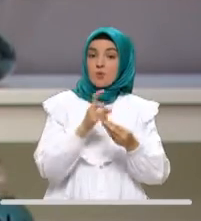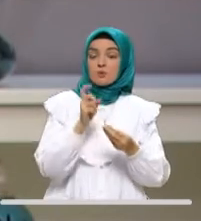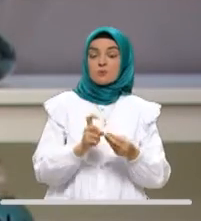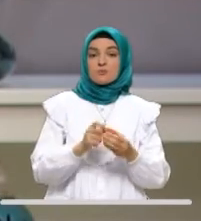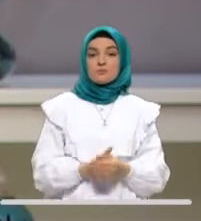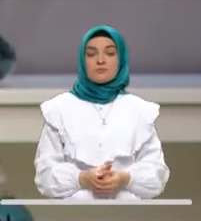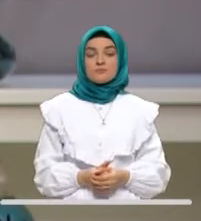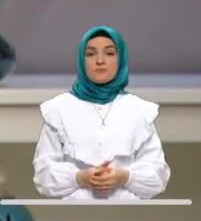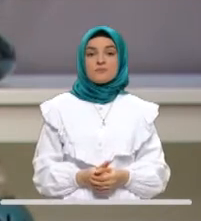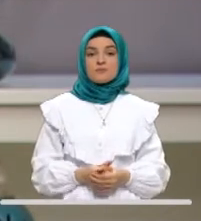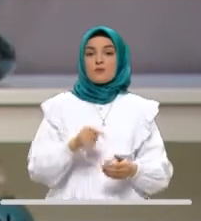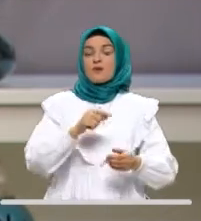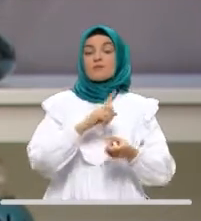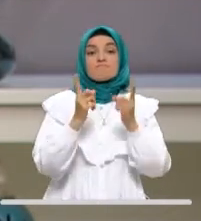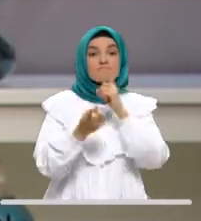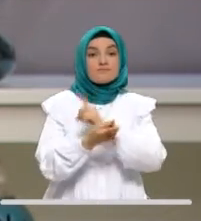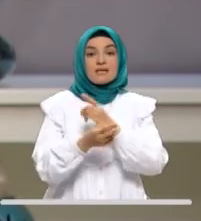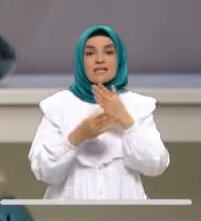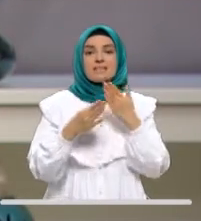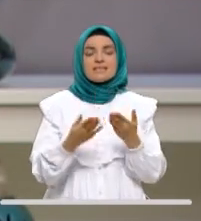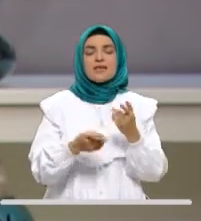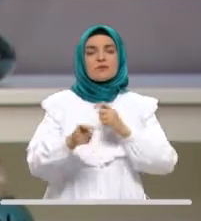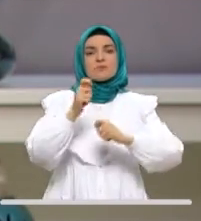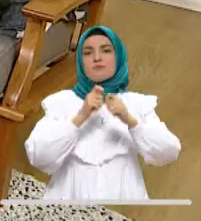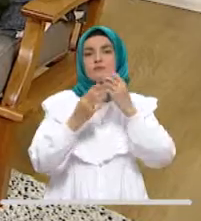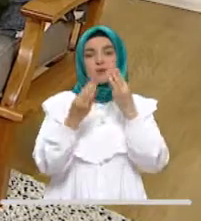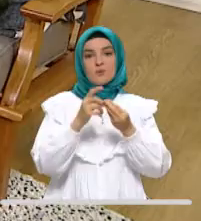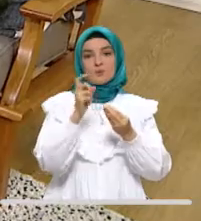Evet. Alternatif neler kullanılabilir? Tabii.